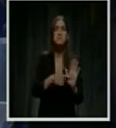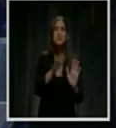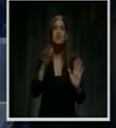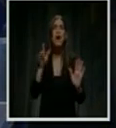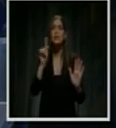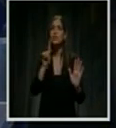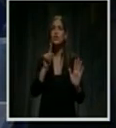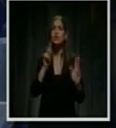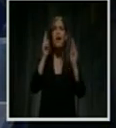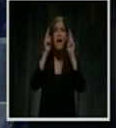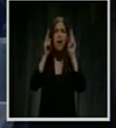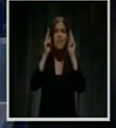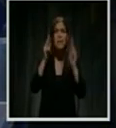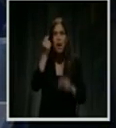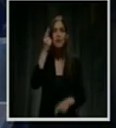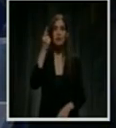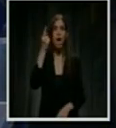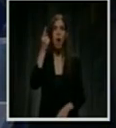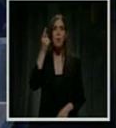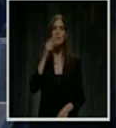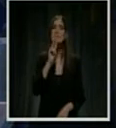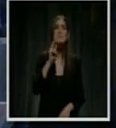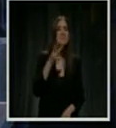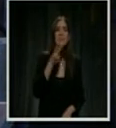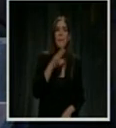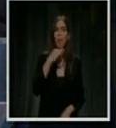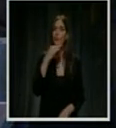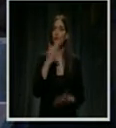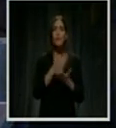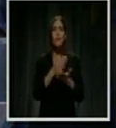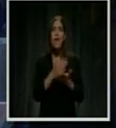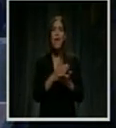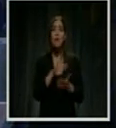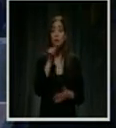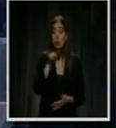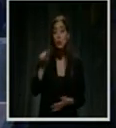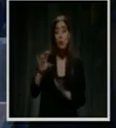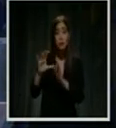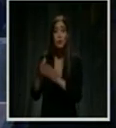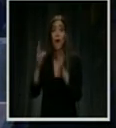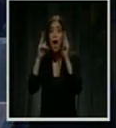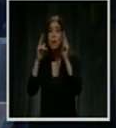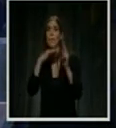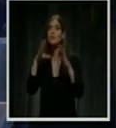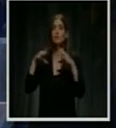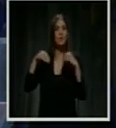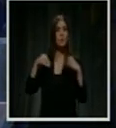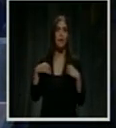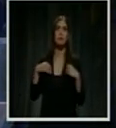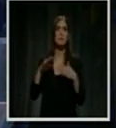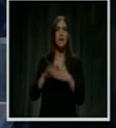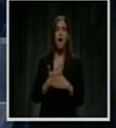bihom. U maċċettawx dak illi inti il-ftit illi provajt toffrilhom. M'intix qed tirrikonoxxi